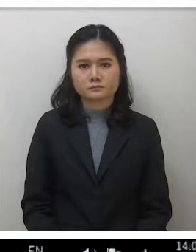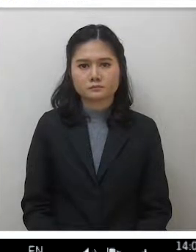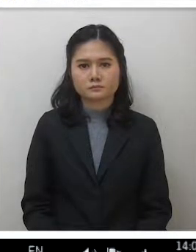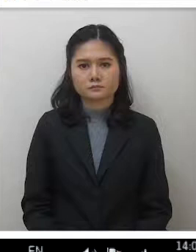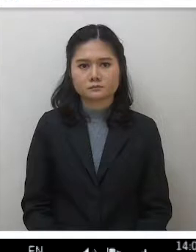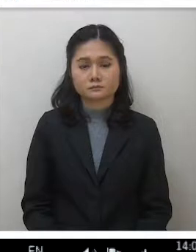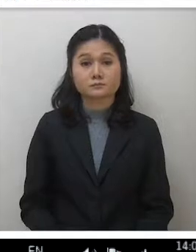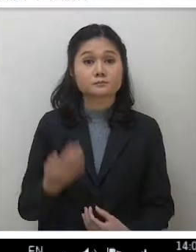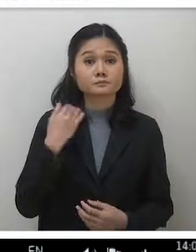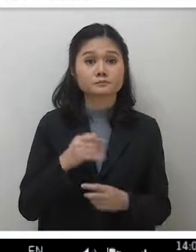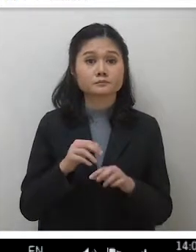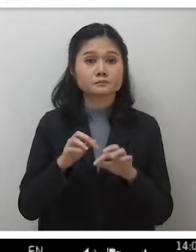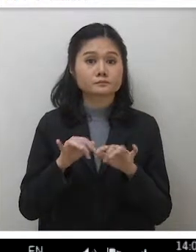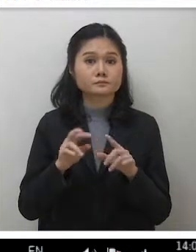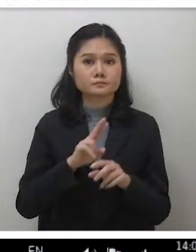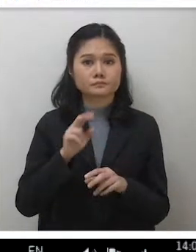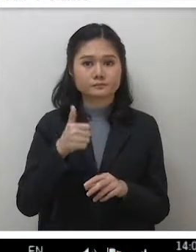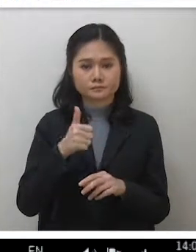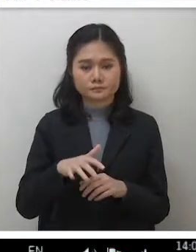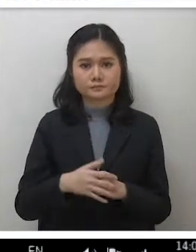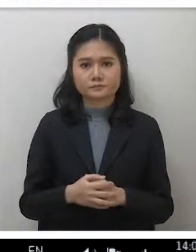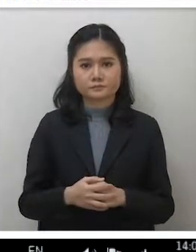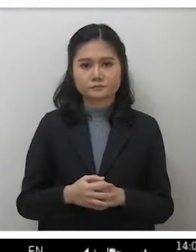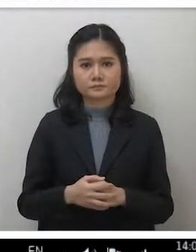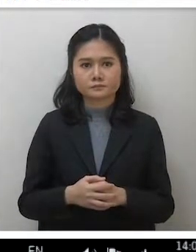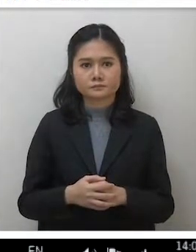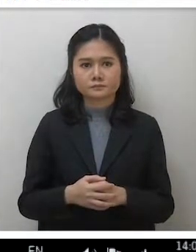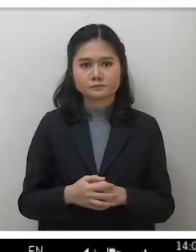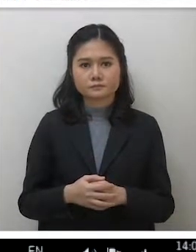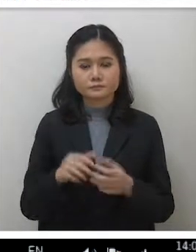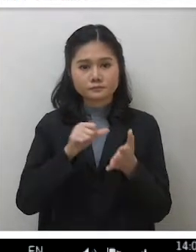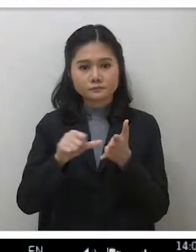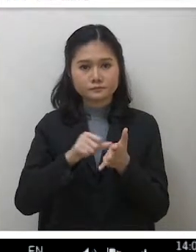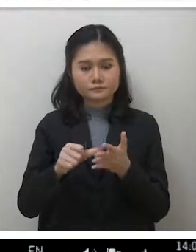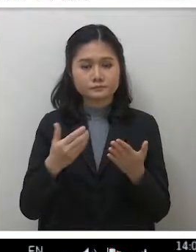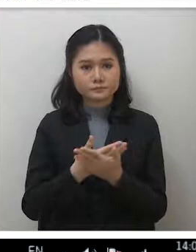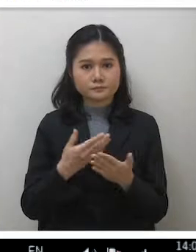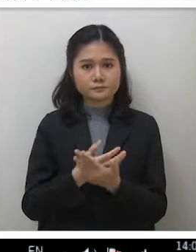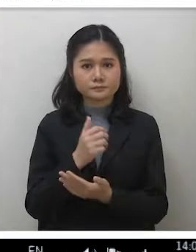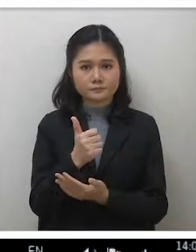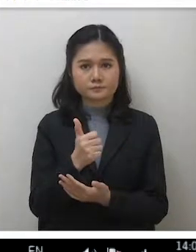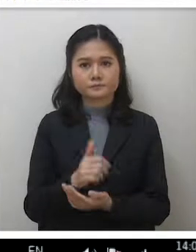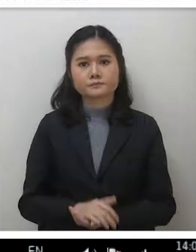เมื่อกี้คีย์บอร์ดใช้ไม่ได้นะครับเราสามารถจับมาปรับแต่งได้